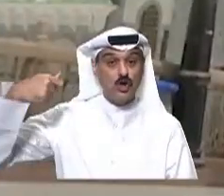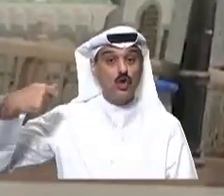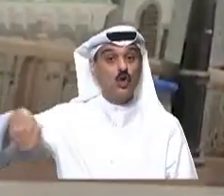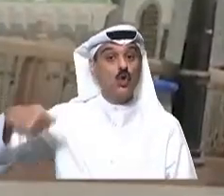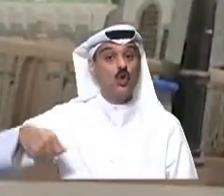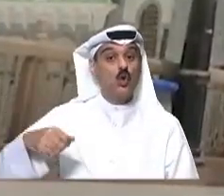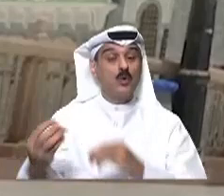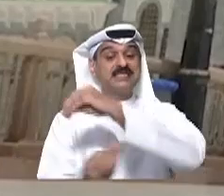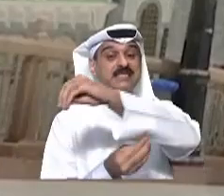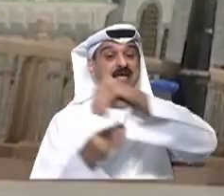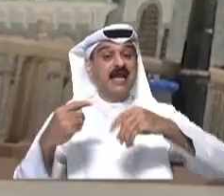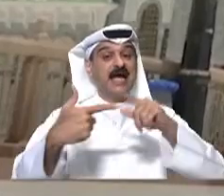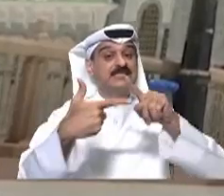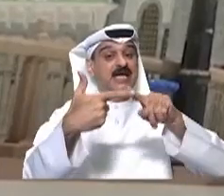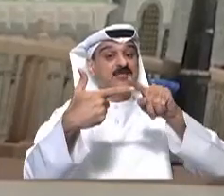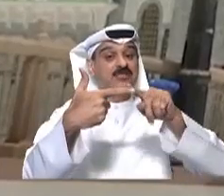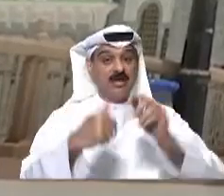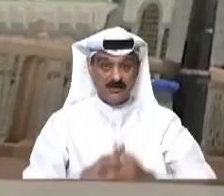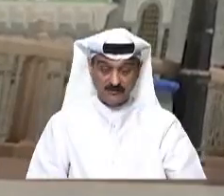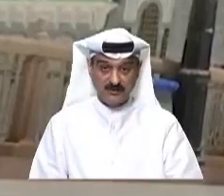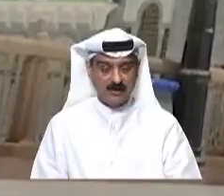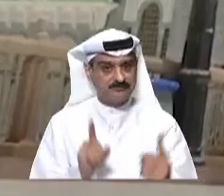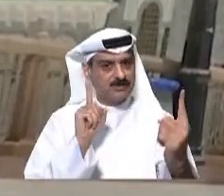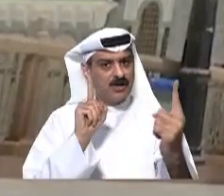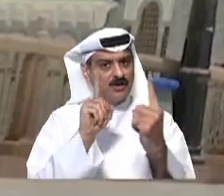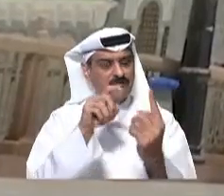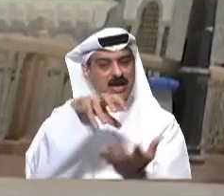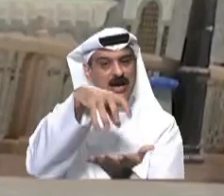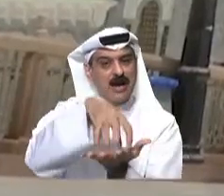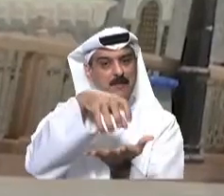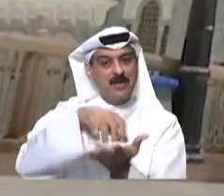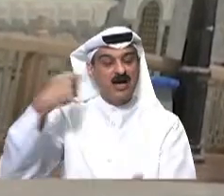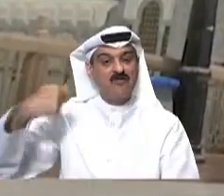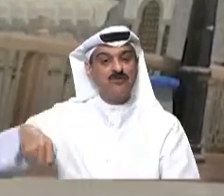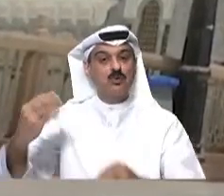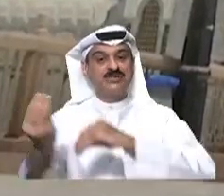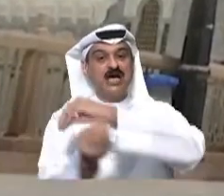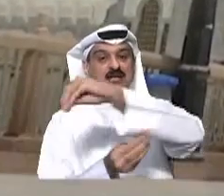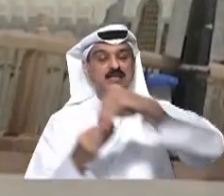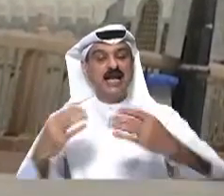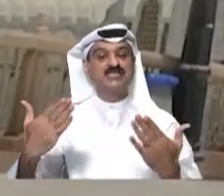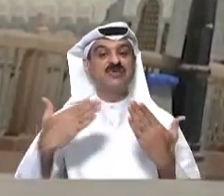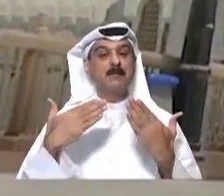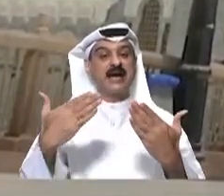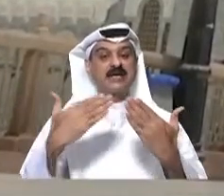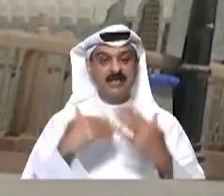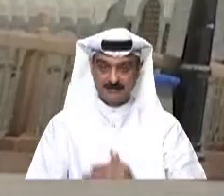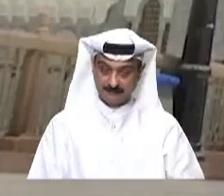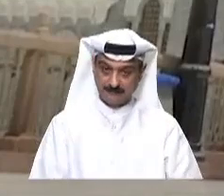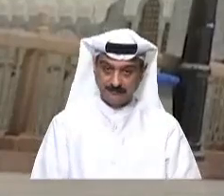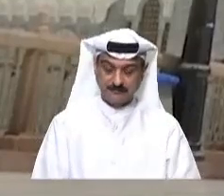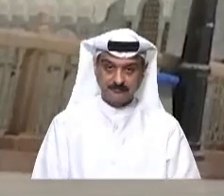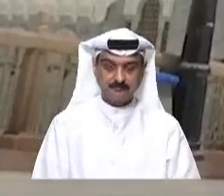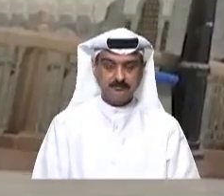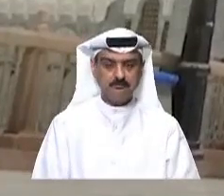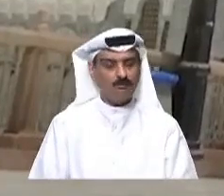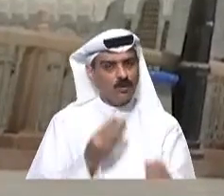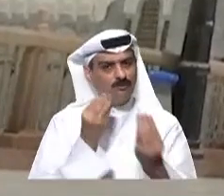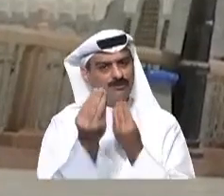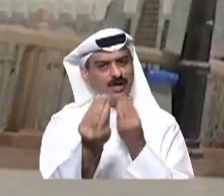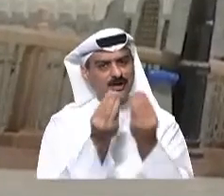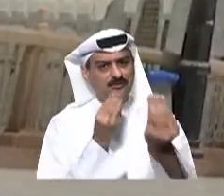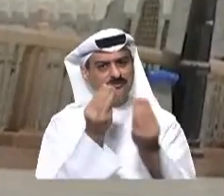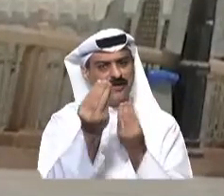السعودية الدكتور عبد الفتاح مشاط في مقر وزارة الحج السعودية بمكة المكرمة، حيث تم التطرق إلى العديد